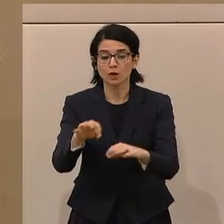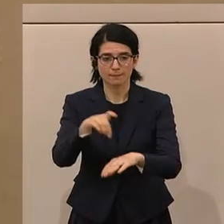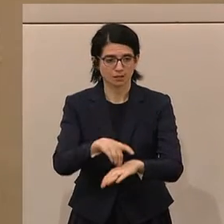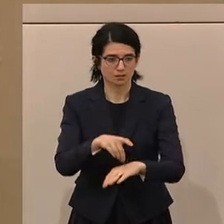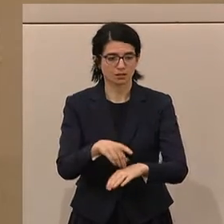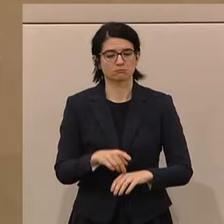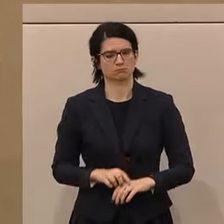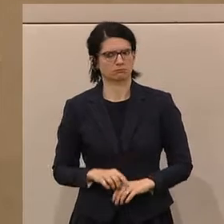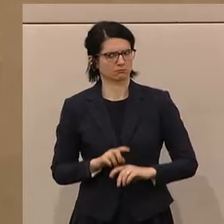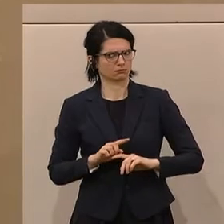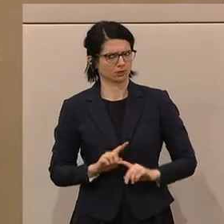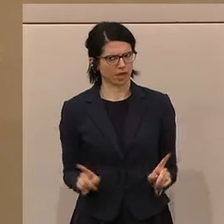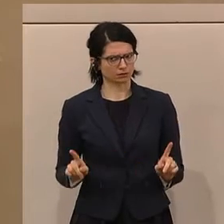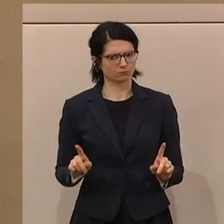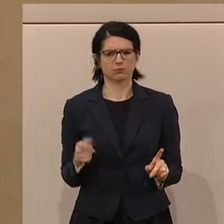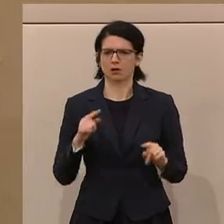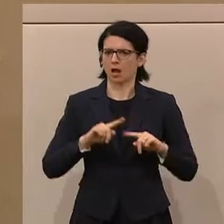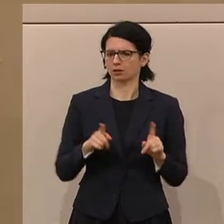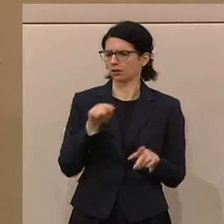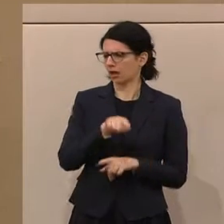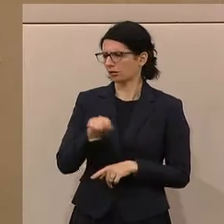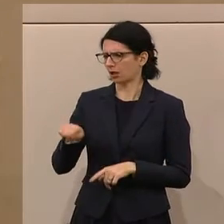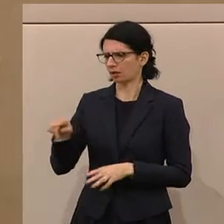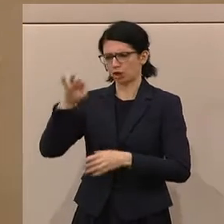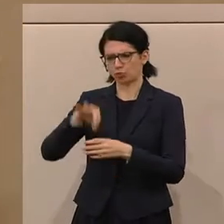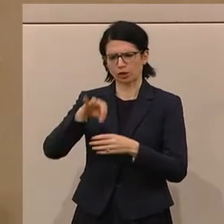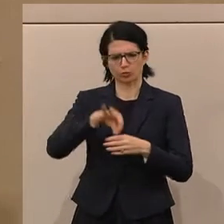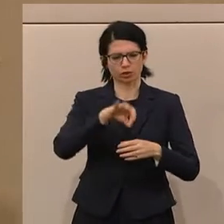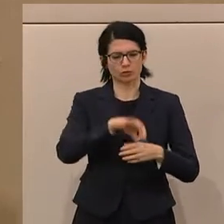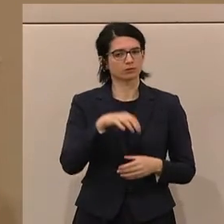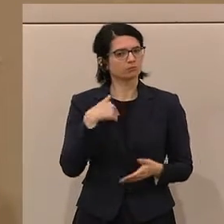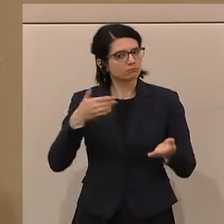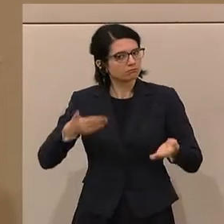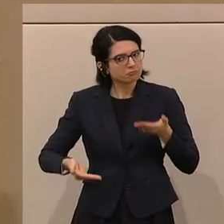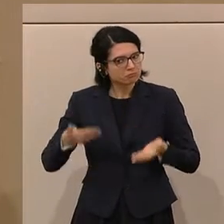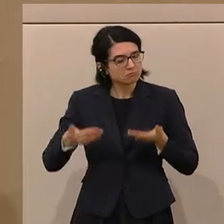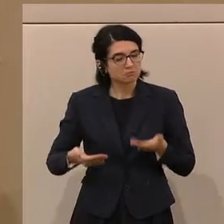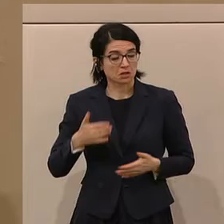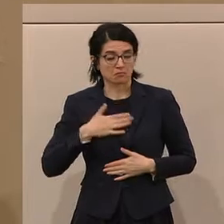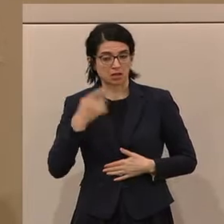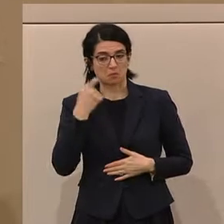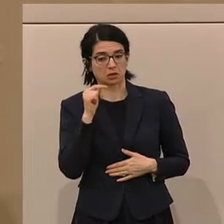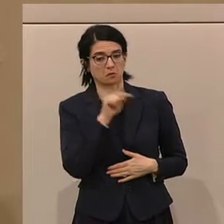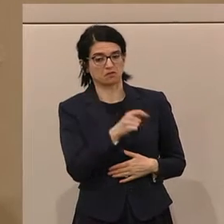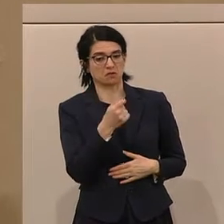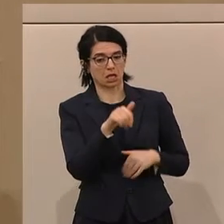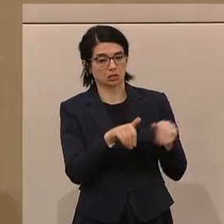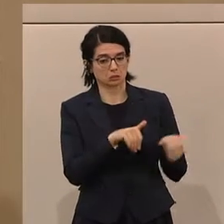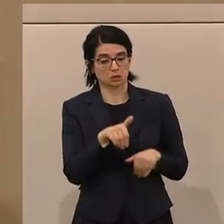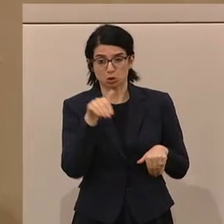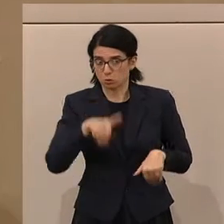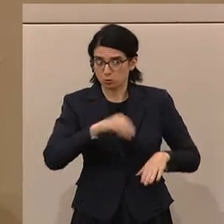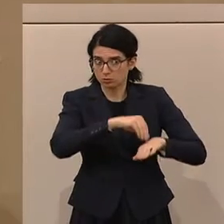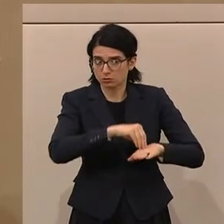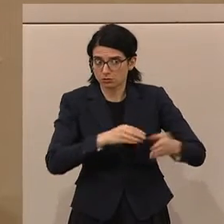haben. Nein, das Ganze machen sie nicht, hier wird eingespart. Und das ist auch der Unterschied, wo ich sagen würde, da hätten Sie die Verantwortung, die Finanzminister zu sagen, es gibt